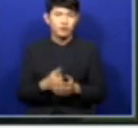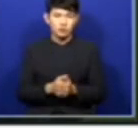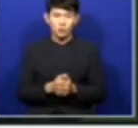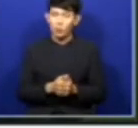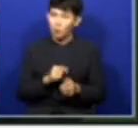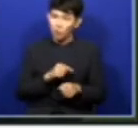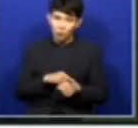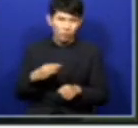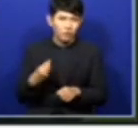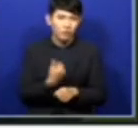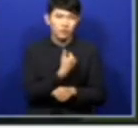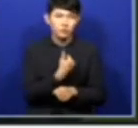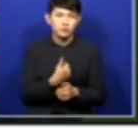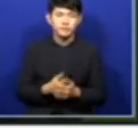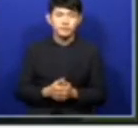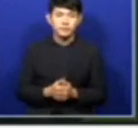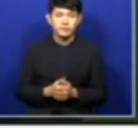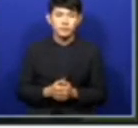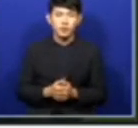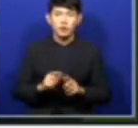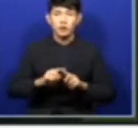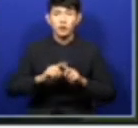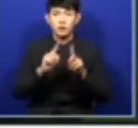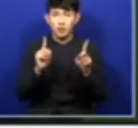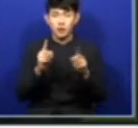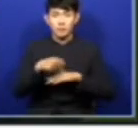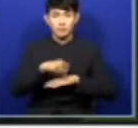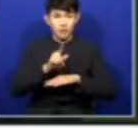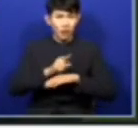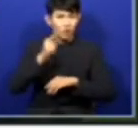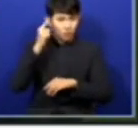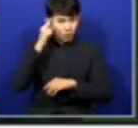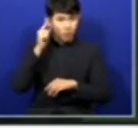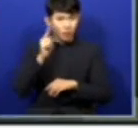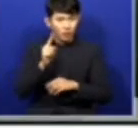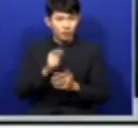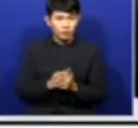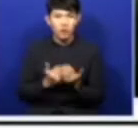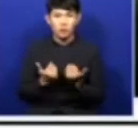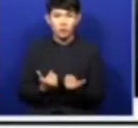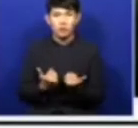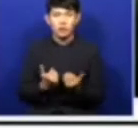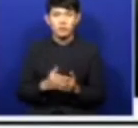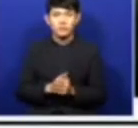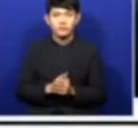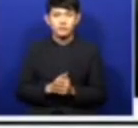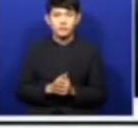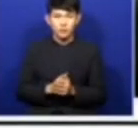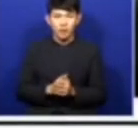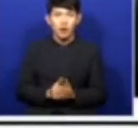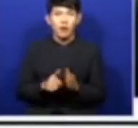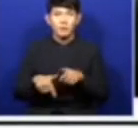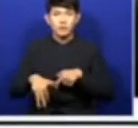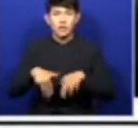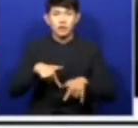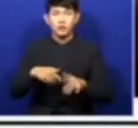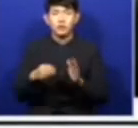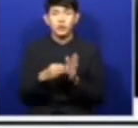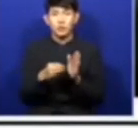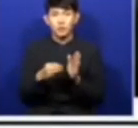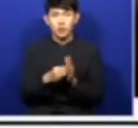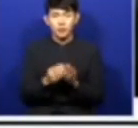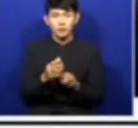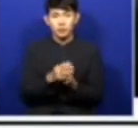วดเร็วแต่ในทางกลับกันท่านประธานทราบไหมครับว่าในขณะนี้คนในกรุงเทพมหานครเนี่ยปลูกต้นไ